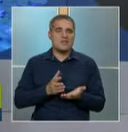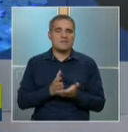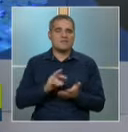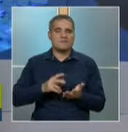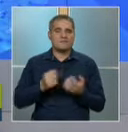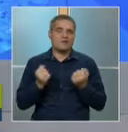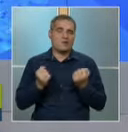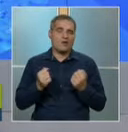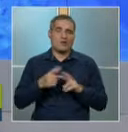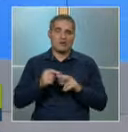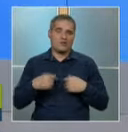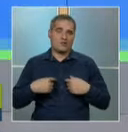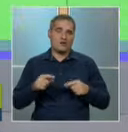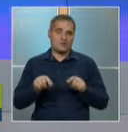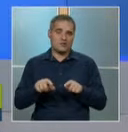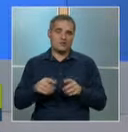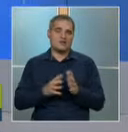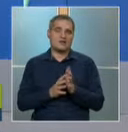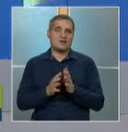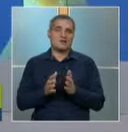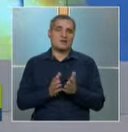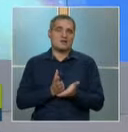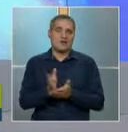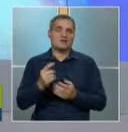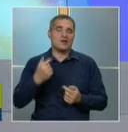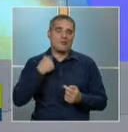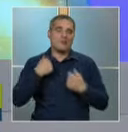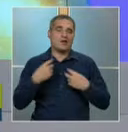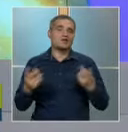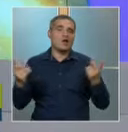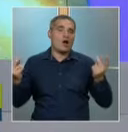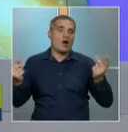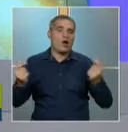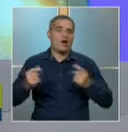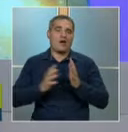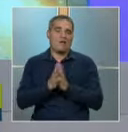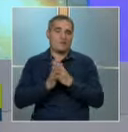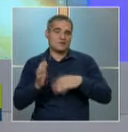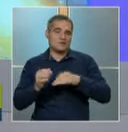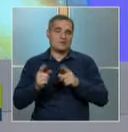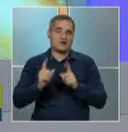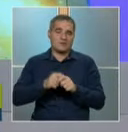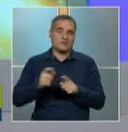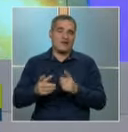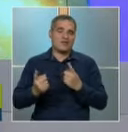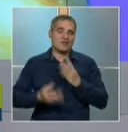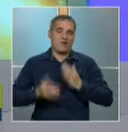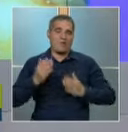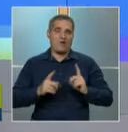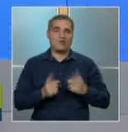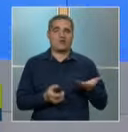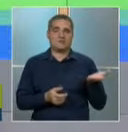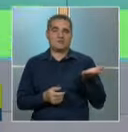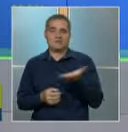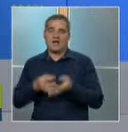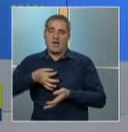но всъщност ние така губим нашата роля в обществото, която трябва да извършваме. Това един робот да дойде и да ми